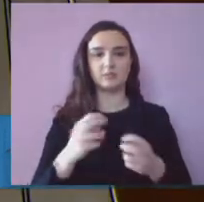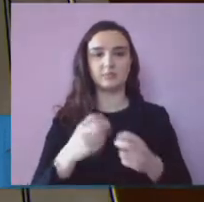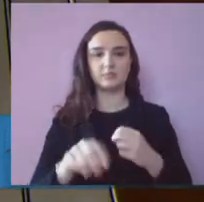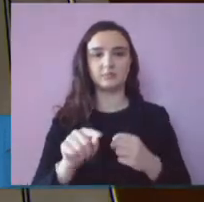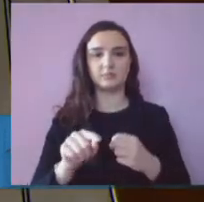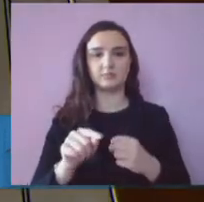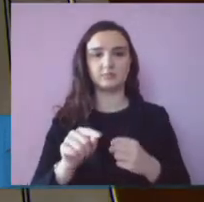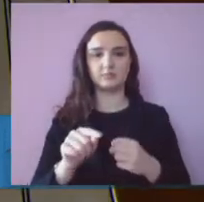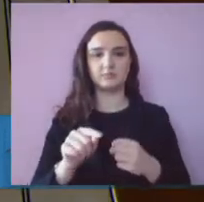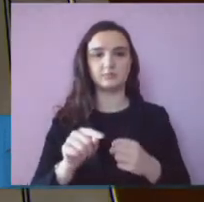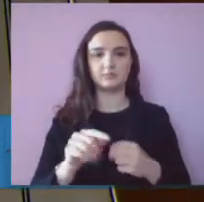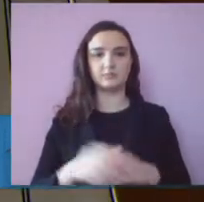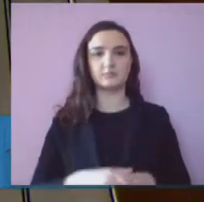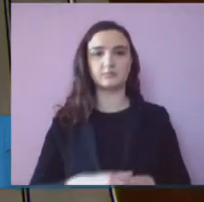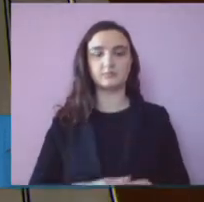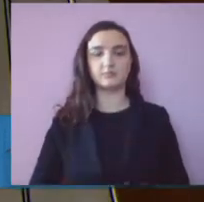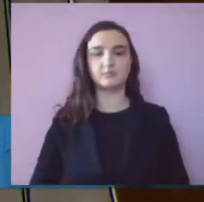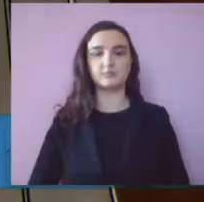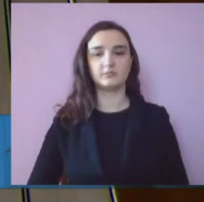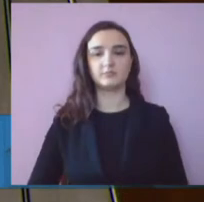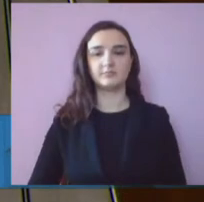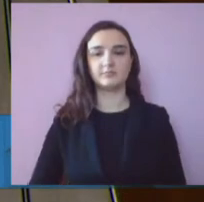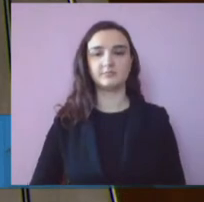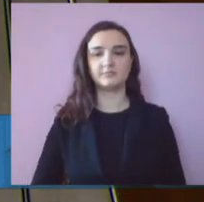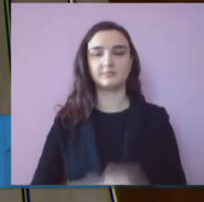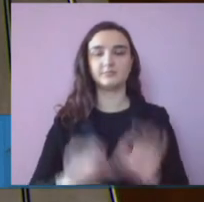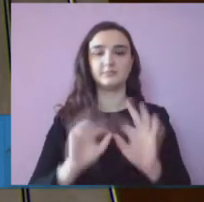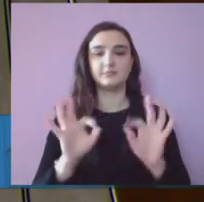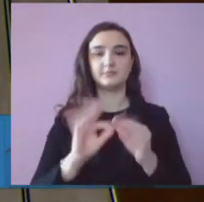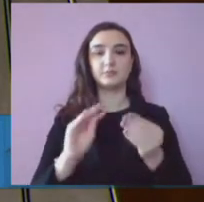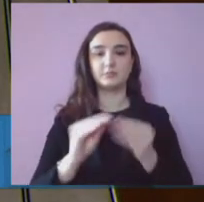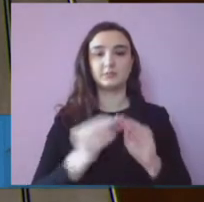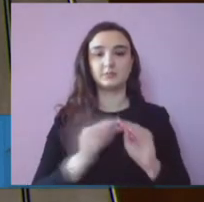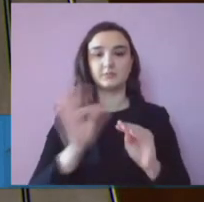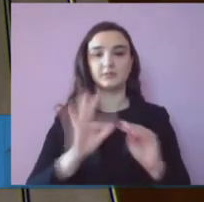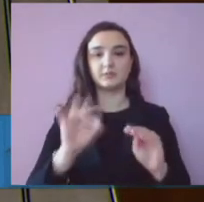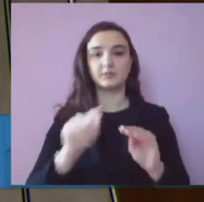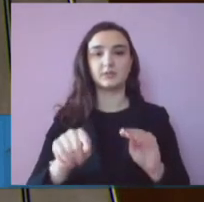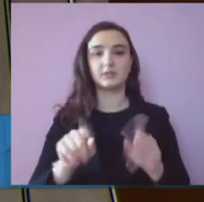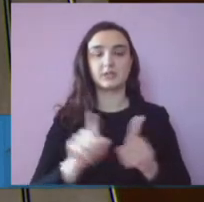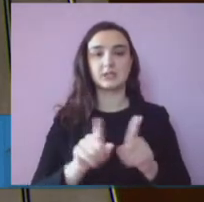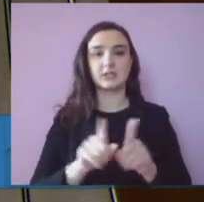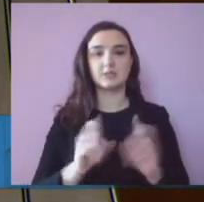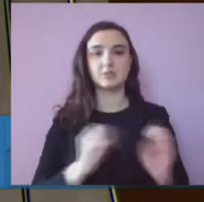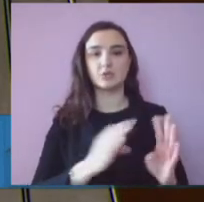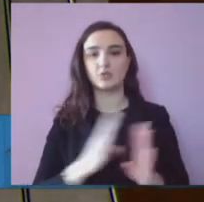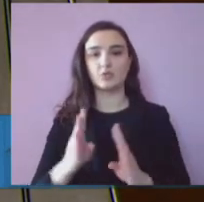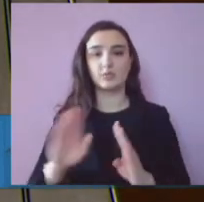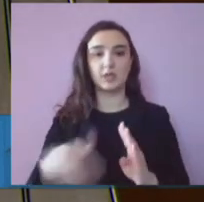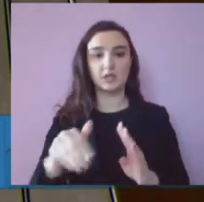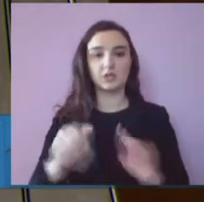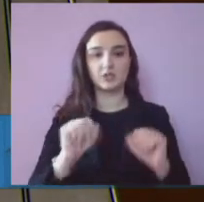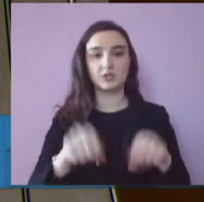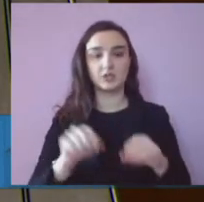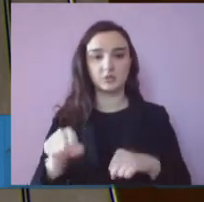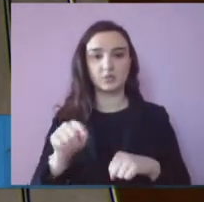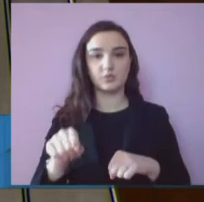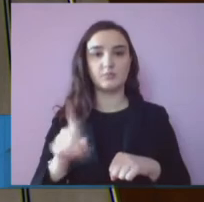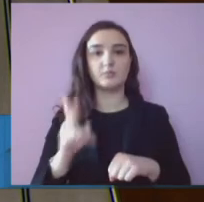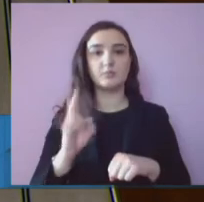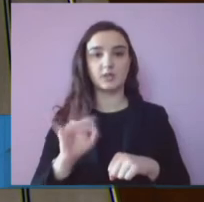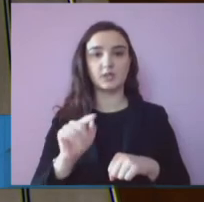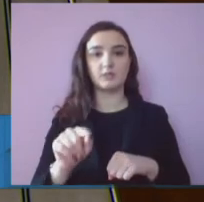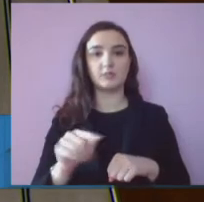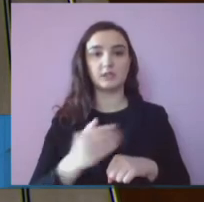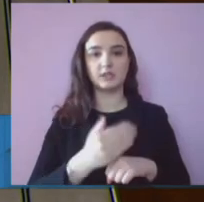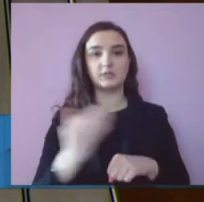როდესაც საუბრობ პრობლემაზე პირდაპირ ეთერში, ყოველთვის ასეთი მწყობრი არ არის ხოლმე, შესაძლოა აზრთა მსვლელობა, მაგრამ თქვენ